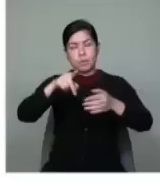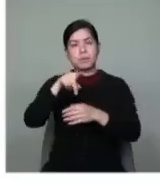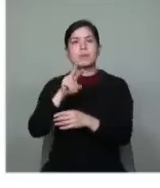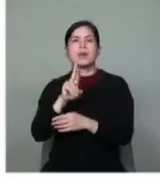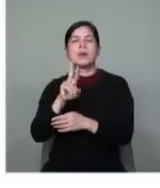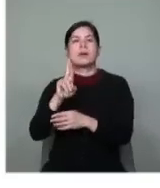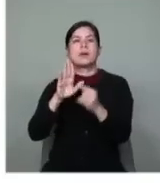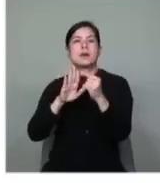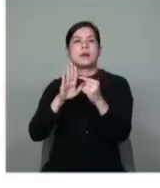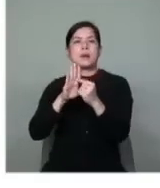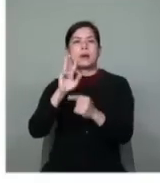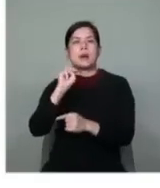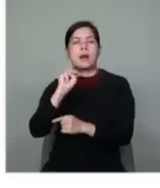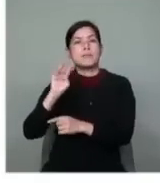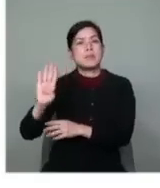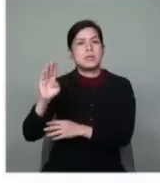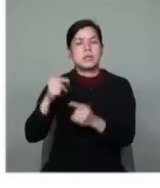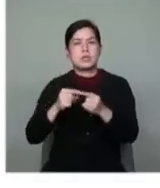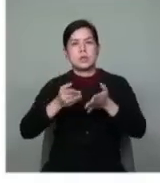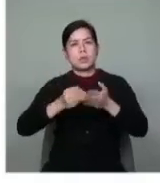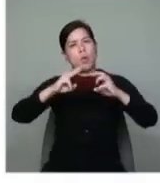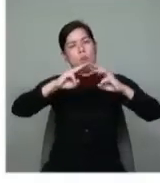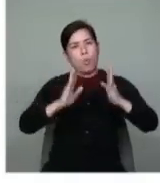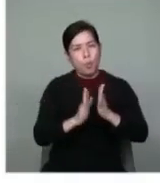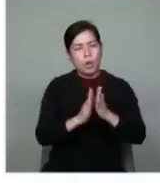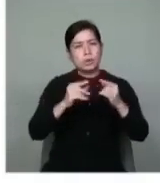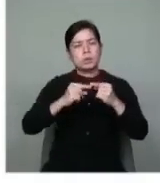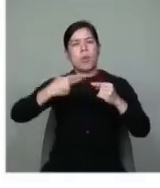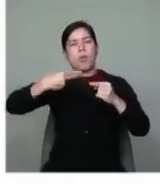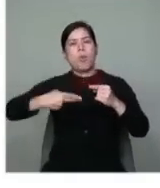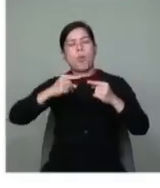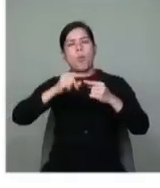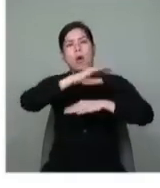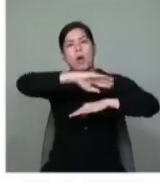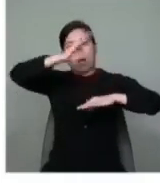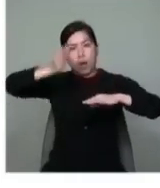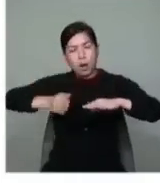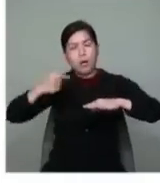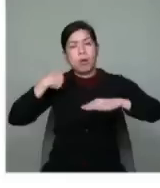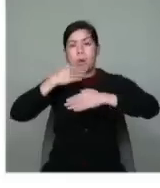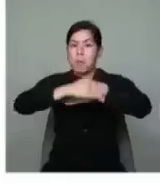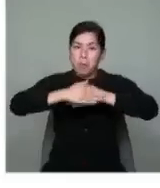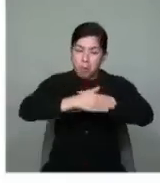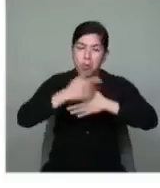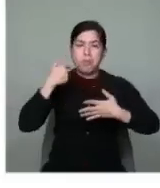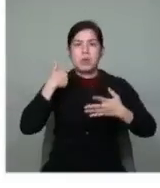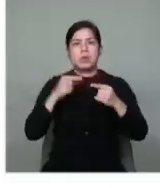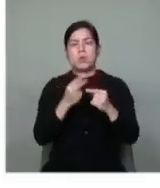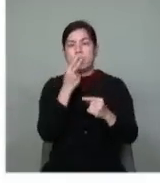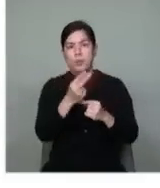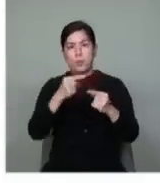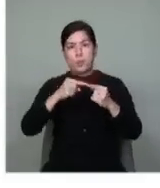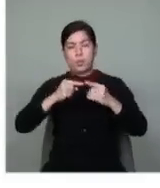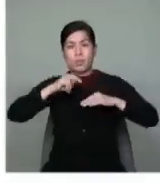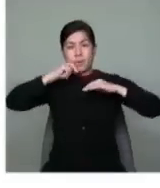ร้าวถนนจันทร์สีลมวัดหัวลำโพงและสาทรก็มีการเผยแพร่คลิปวิดีโอน้ำที่ท่วมสูงบริเวณ